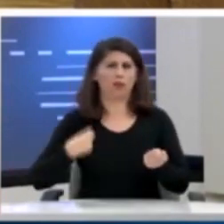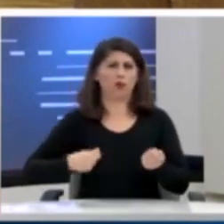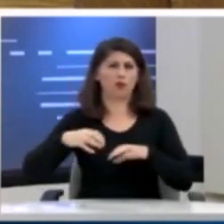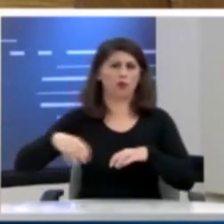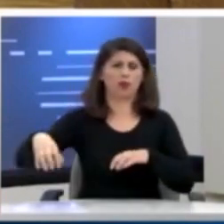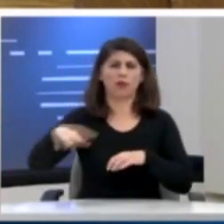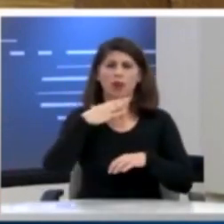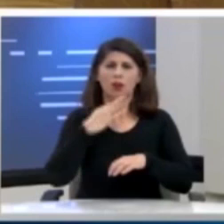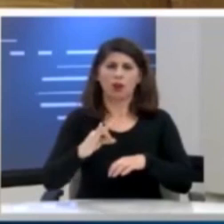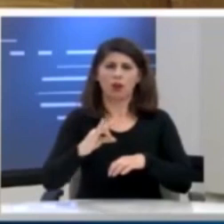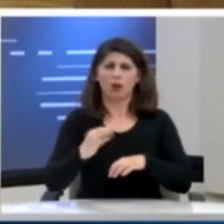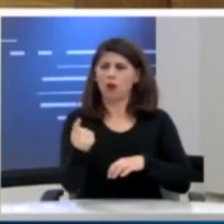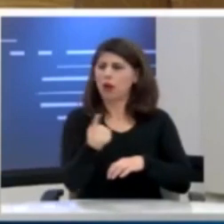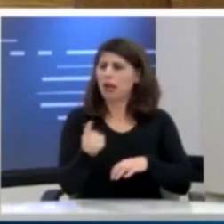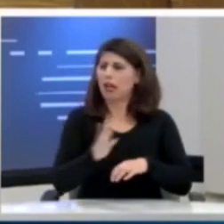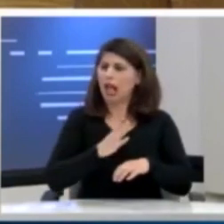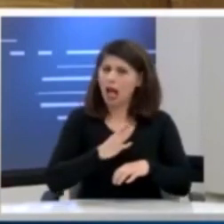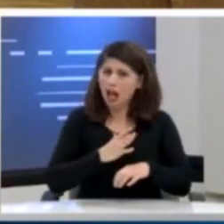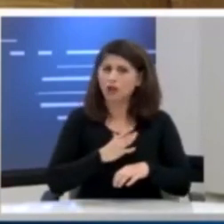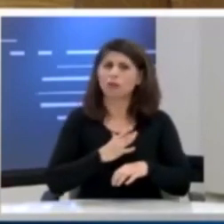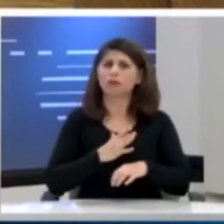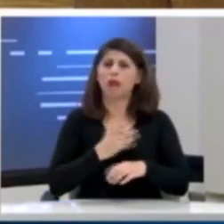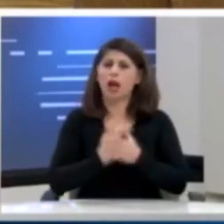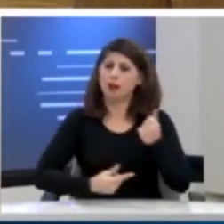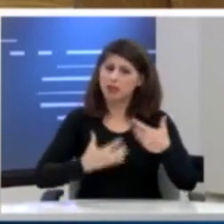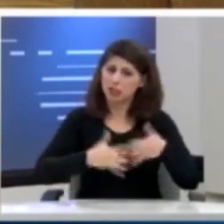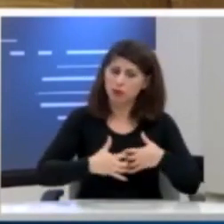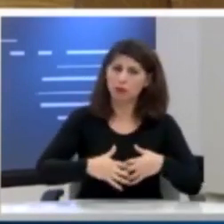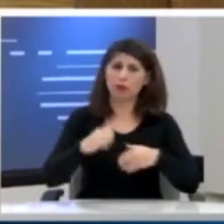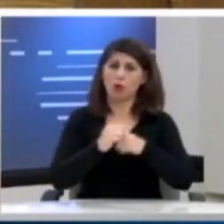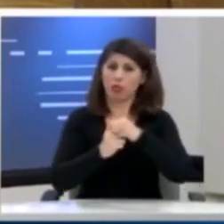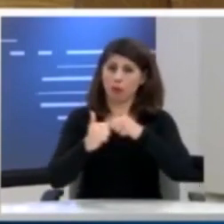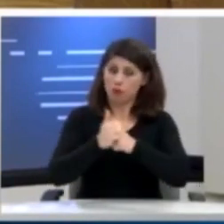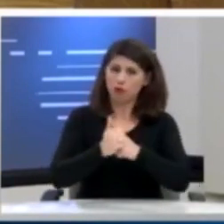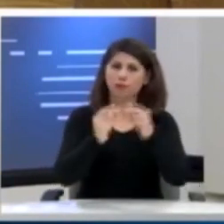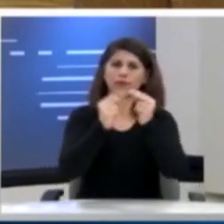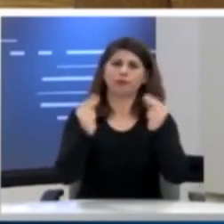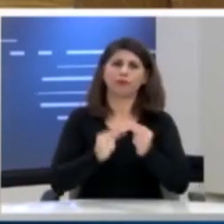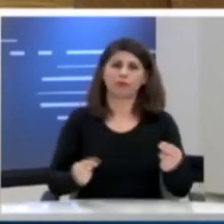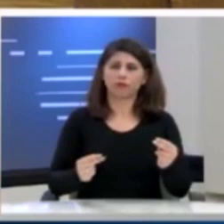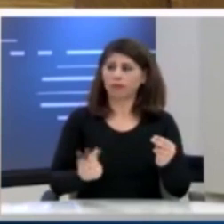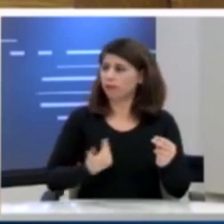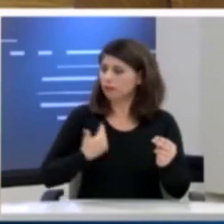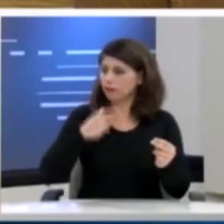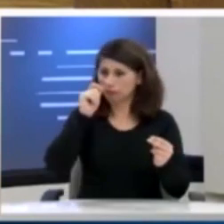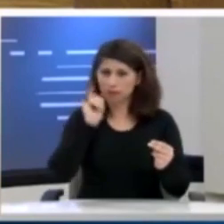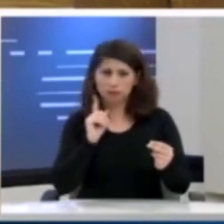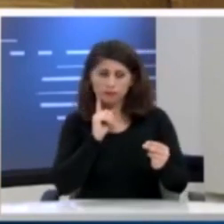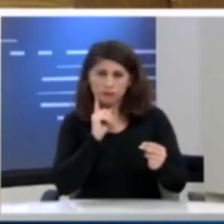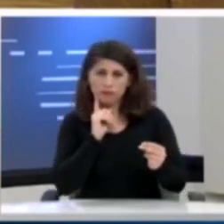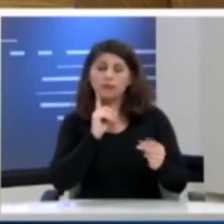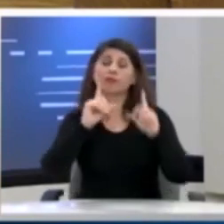λόγω της υποστελέχωσης, της έλλειψης εξοπλισμού, υποδομών, με αποτέλεσμα τα νέα ζευγάρια